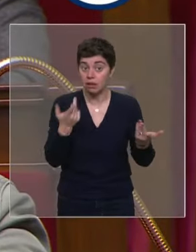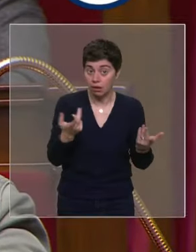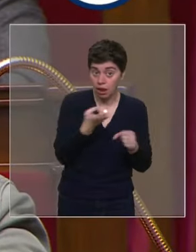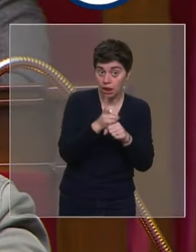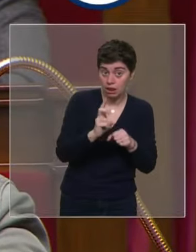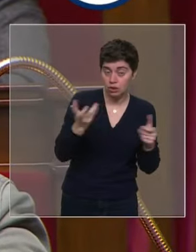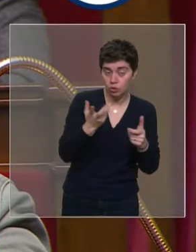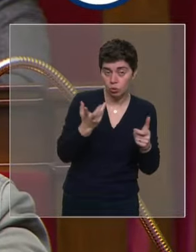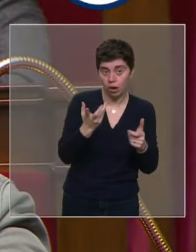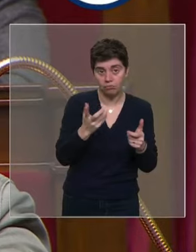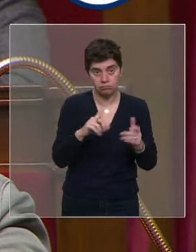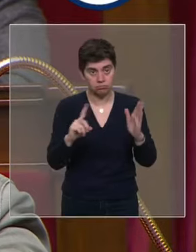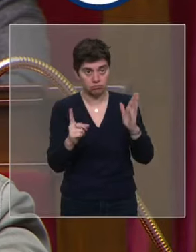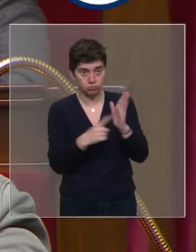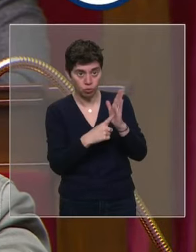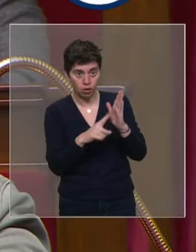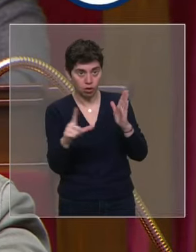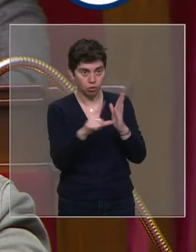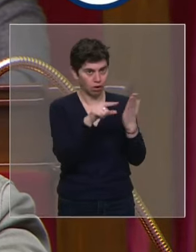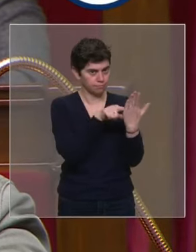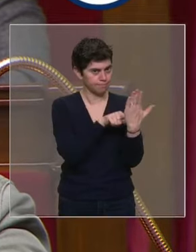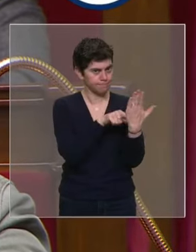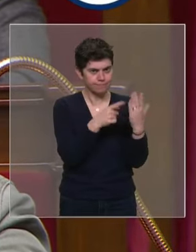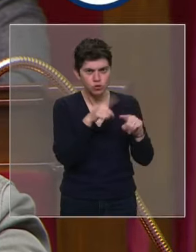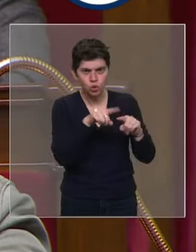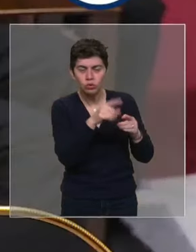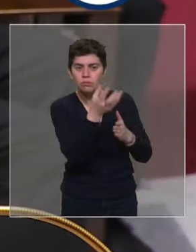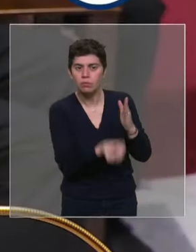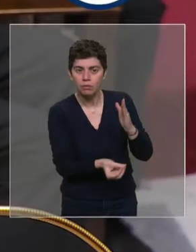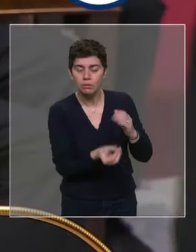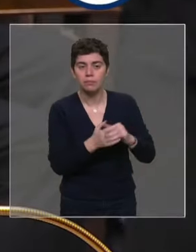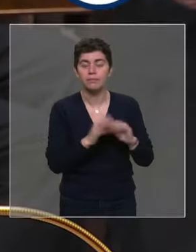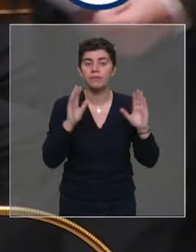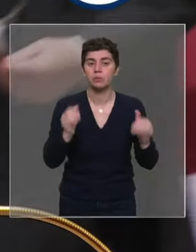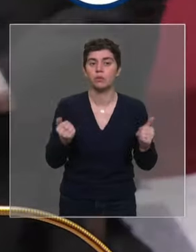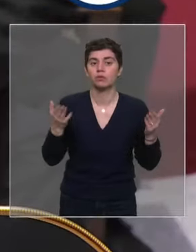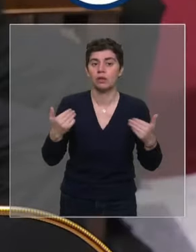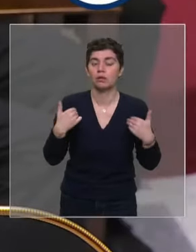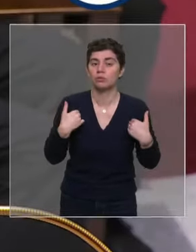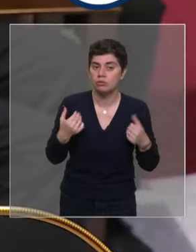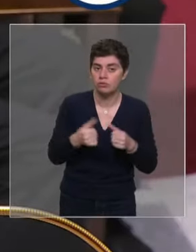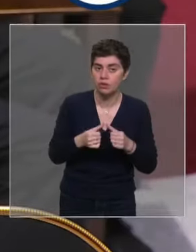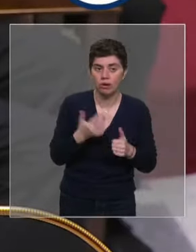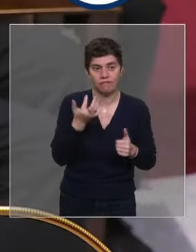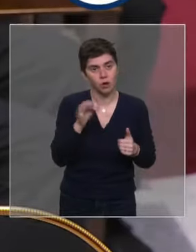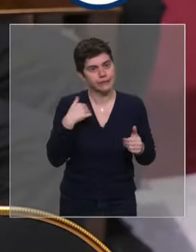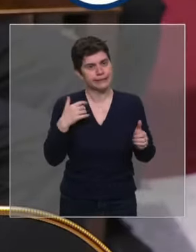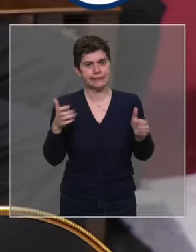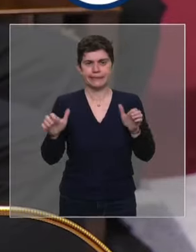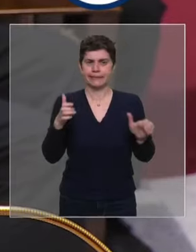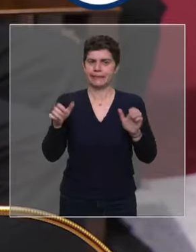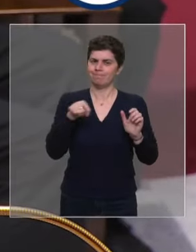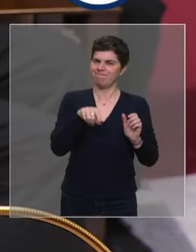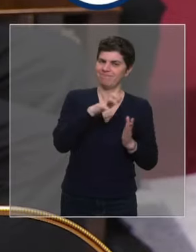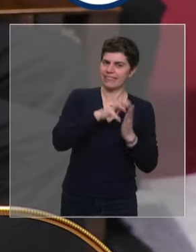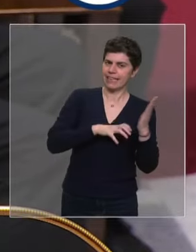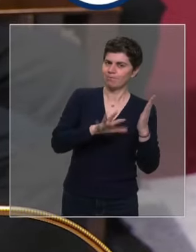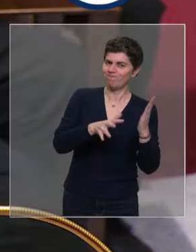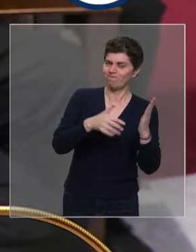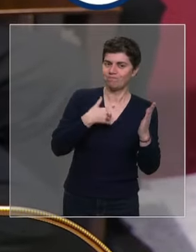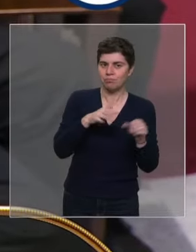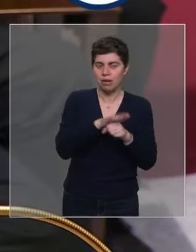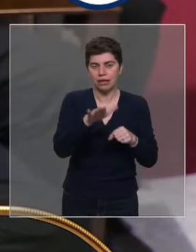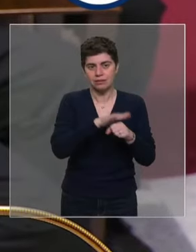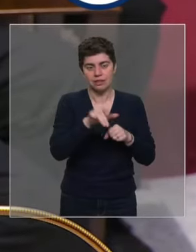d'insécurité juridique. C'est la raison pour laquelle nous avons exprimé les réserves de la France sur le texte, demandé des